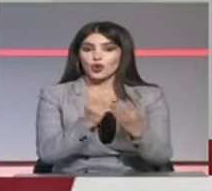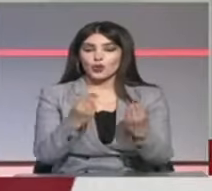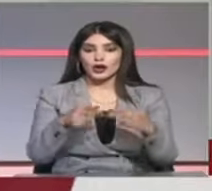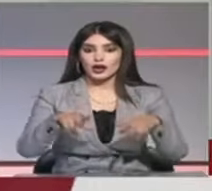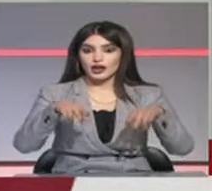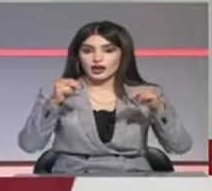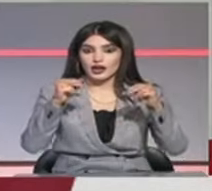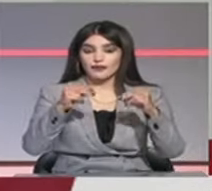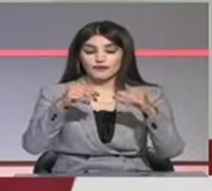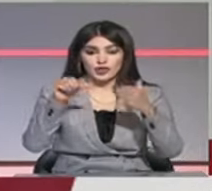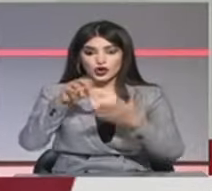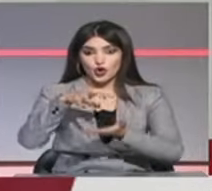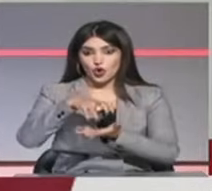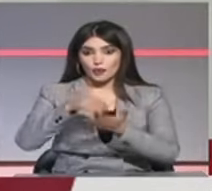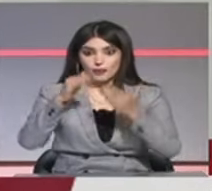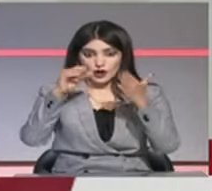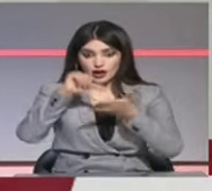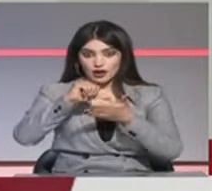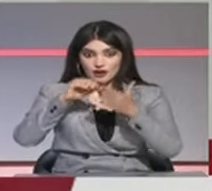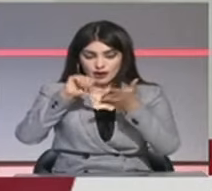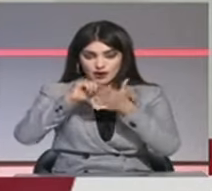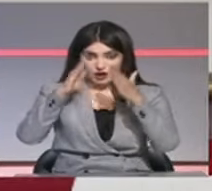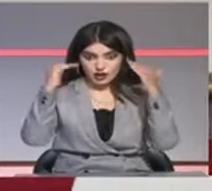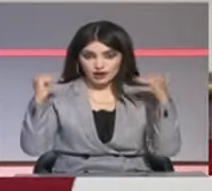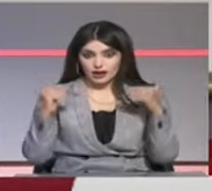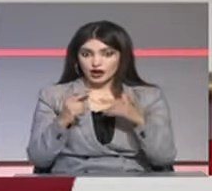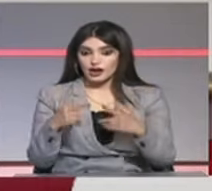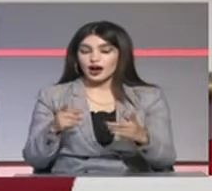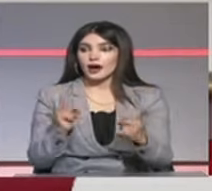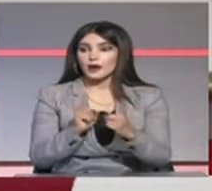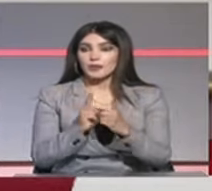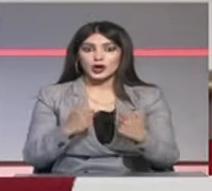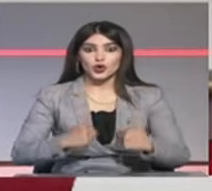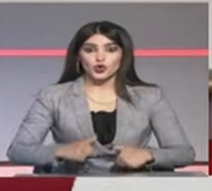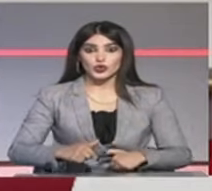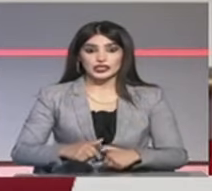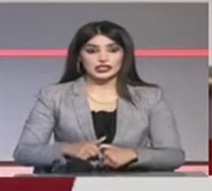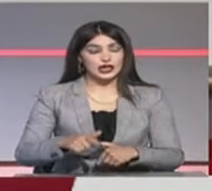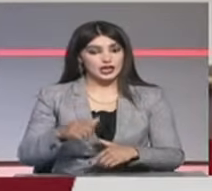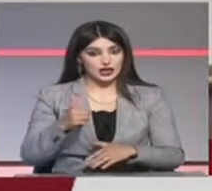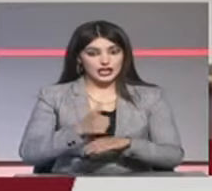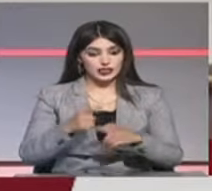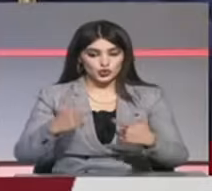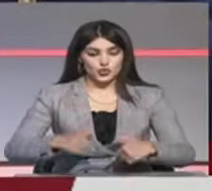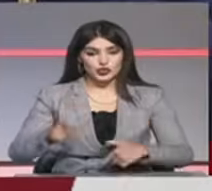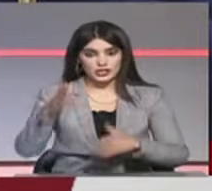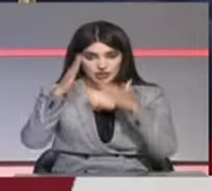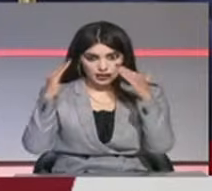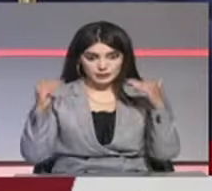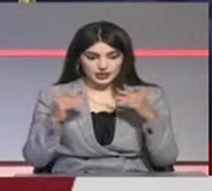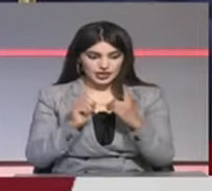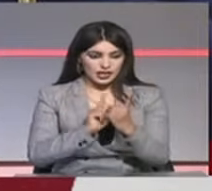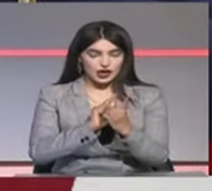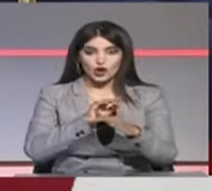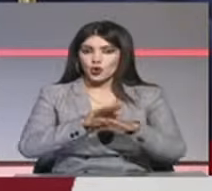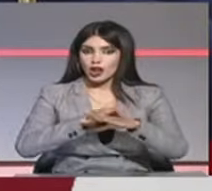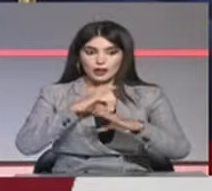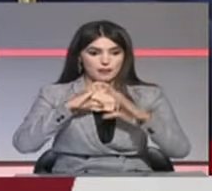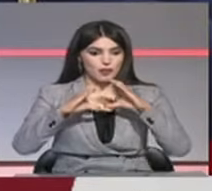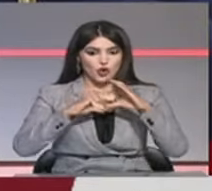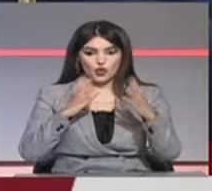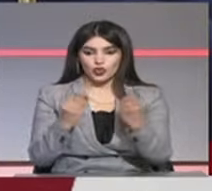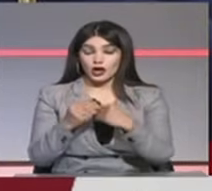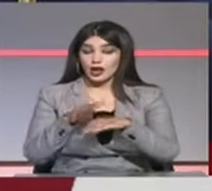القبه بالقاهره برئيس الوزراء المصري مصطفى مدبولي اللقاء تم التاكيد فيه على ما يتوفر والبلدين من فرص